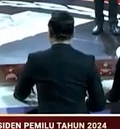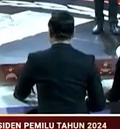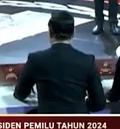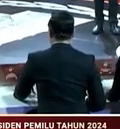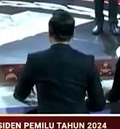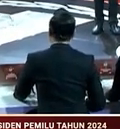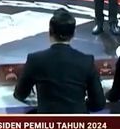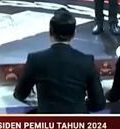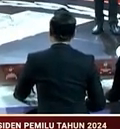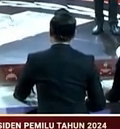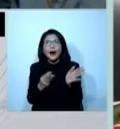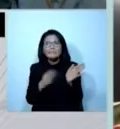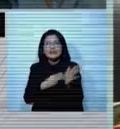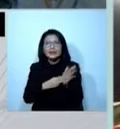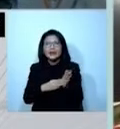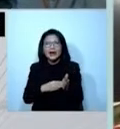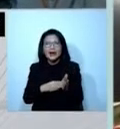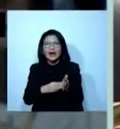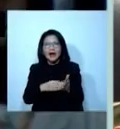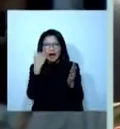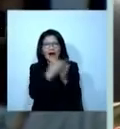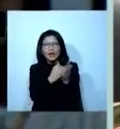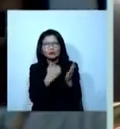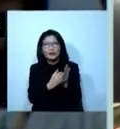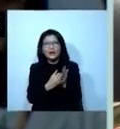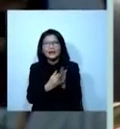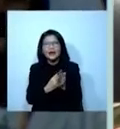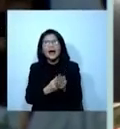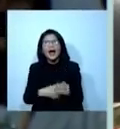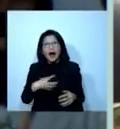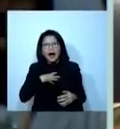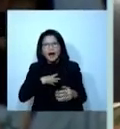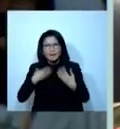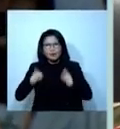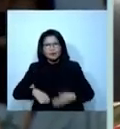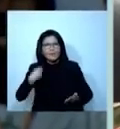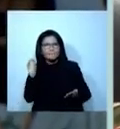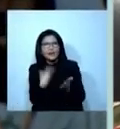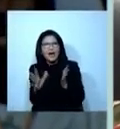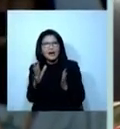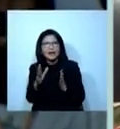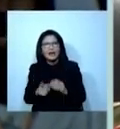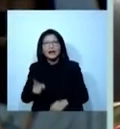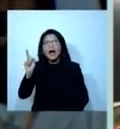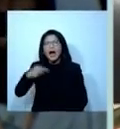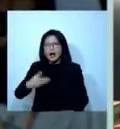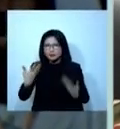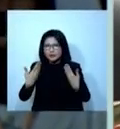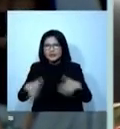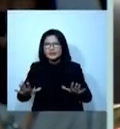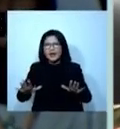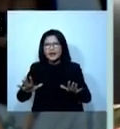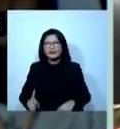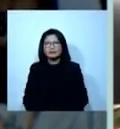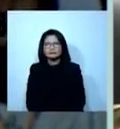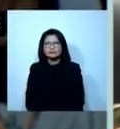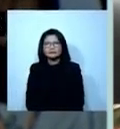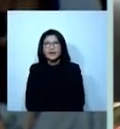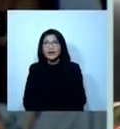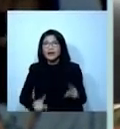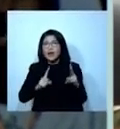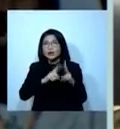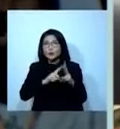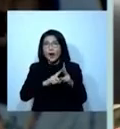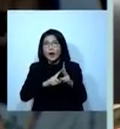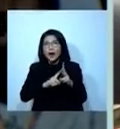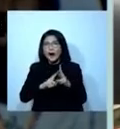kemudian pada akhirnya kita nggak dapat PR dari teman-teman di sekeliling Pak Prabowo supaya minimal di debat ketiga mereka bisa dapat